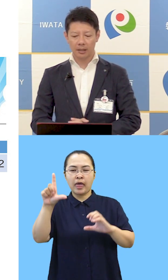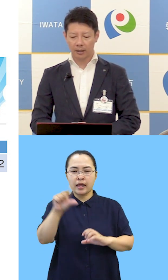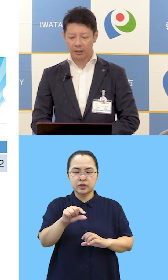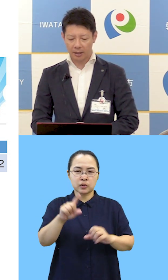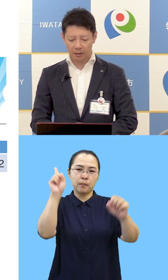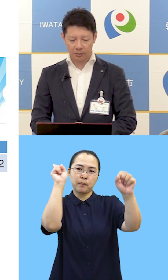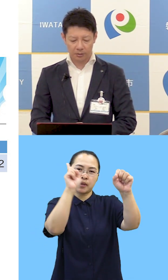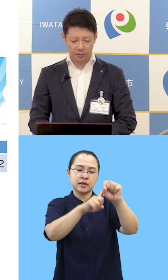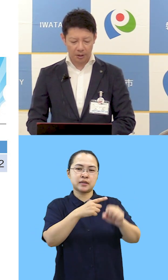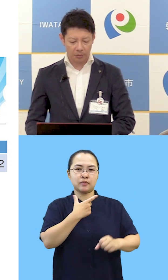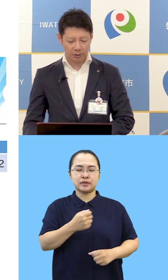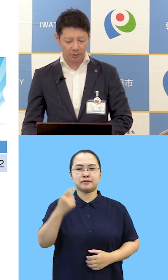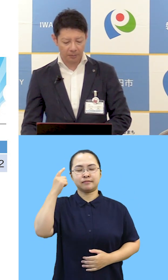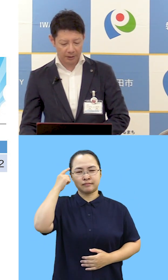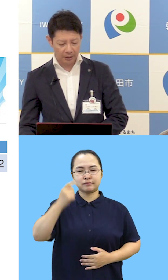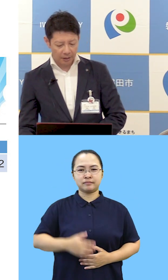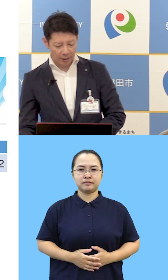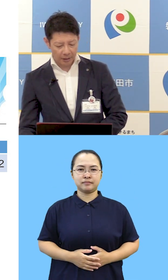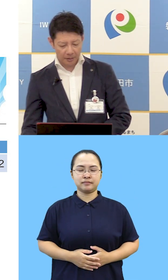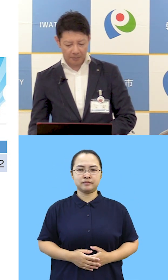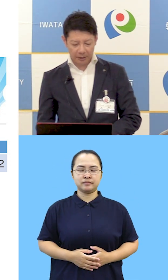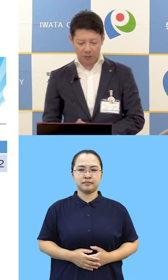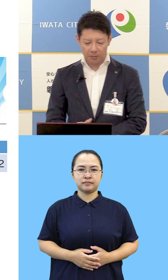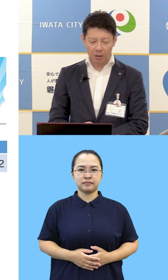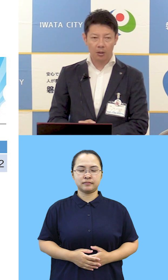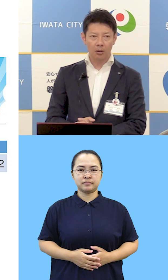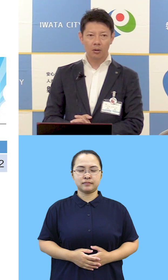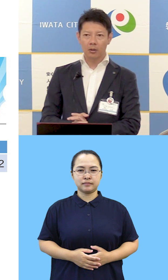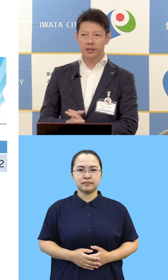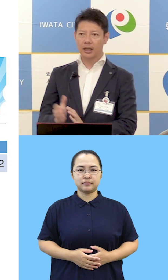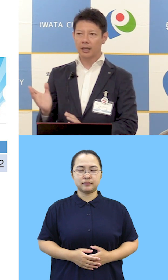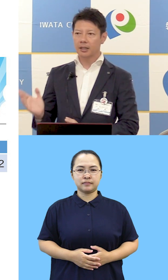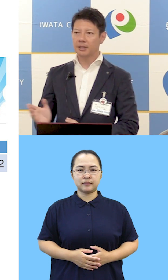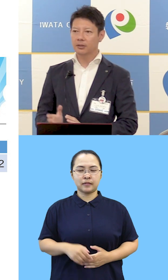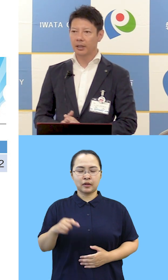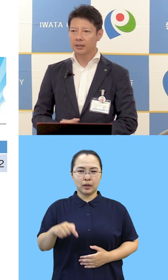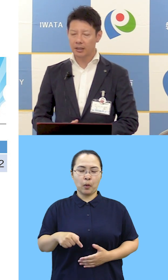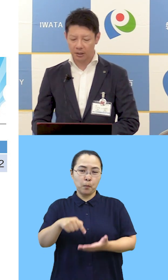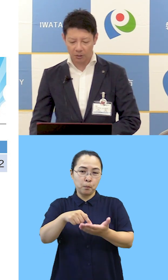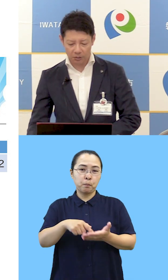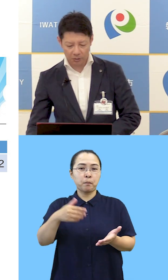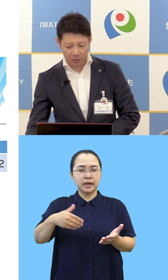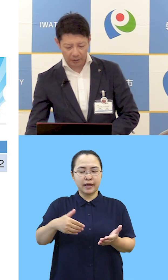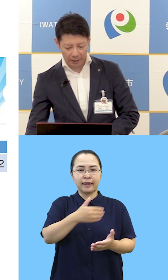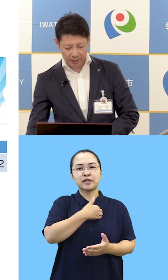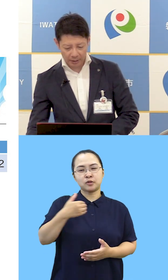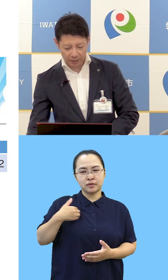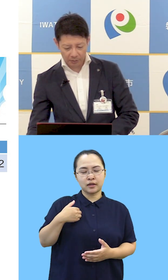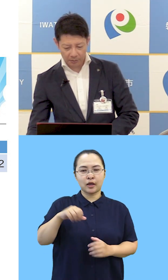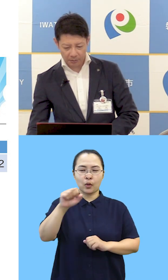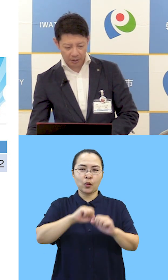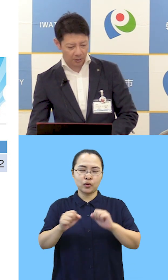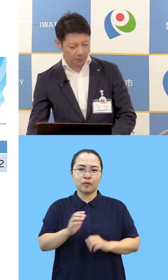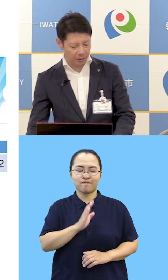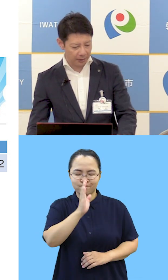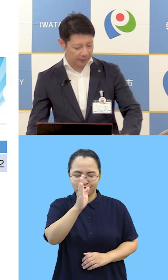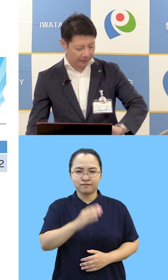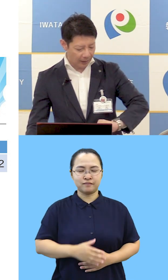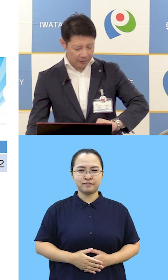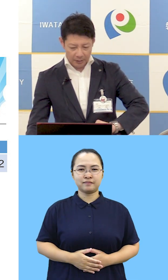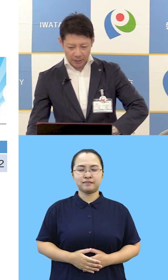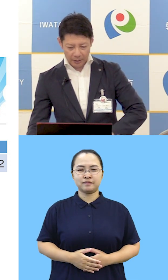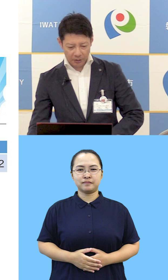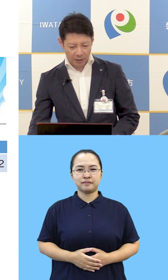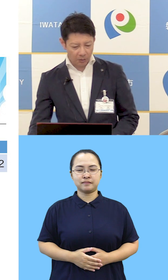目指していただきたいなというふうに思っております。まだこれも時間がありますので、ぜひ行動の方をお願いしたいというふうに思います